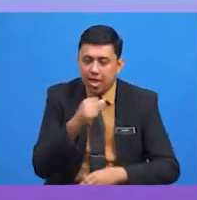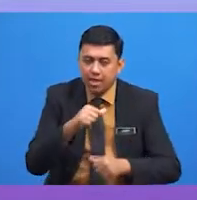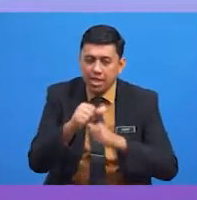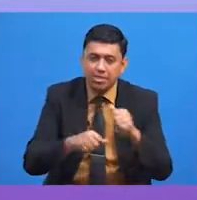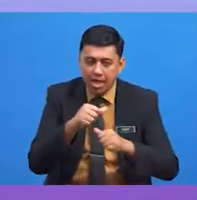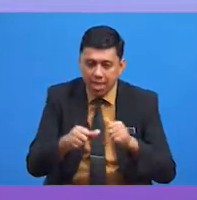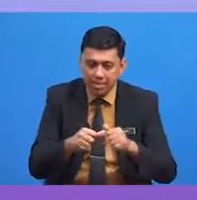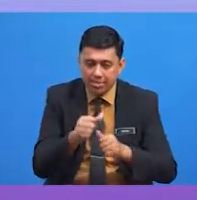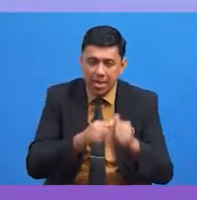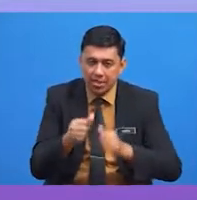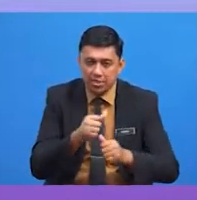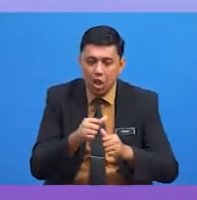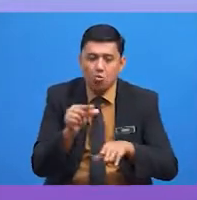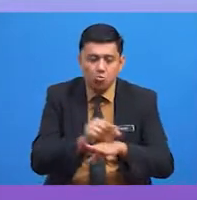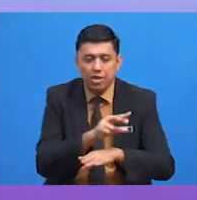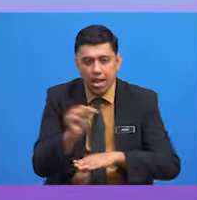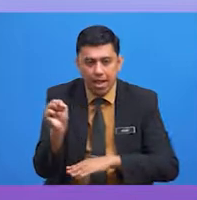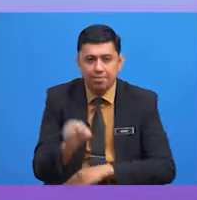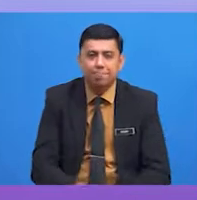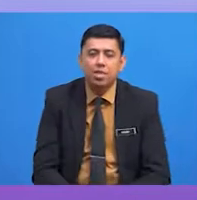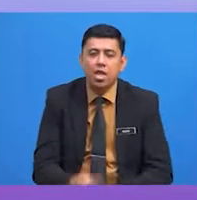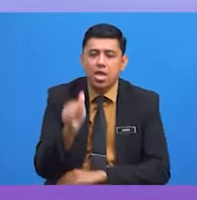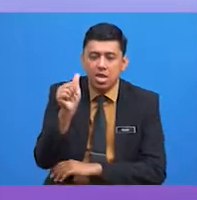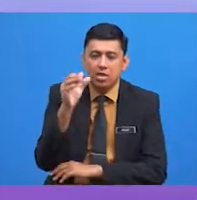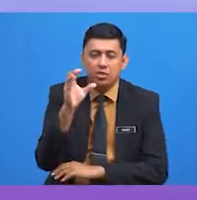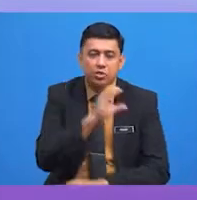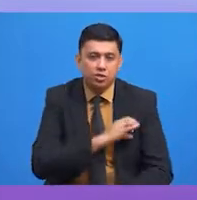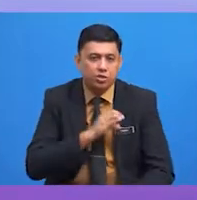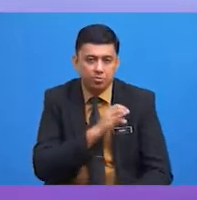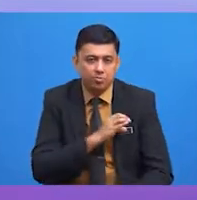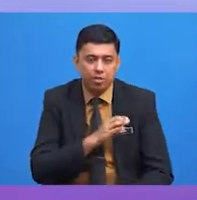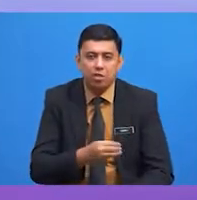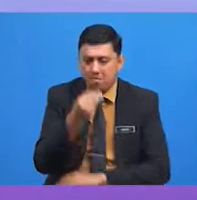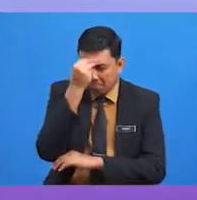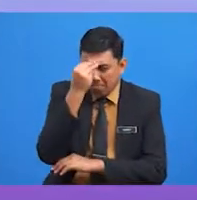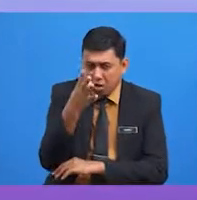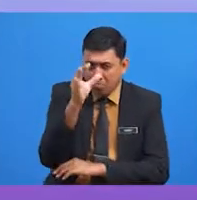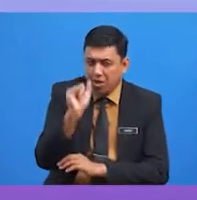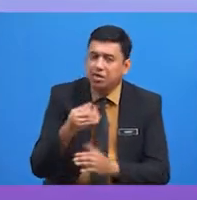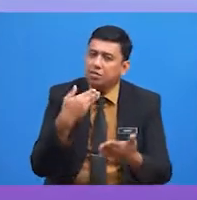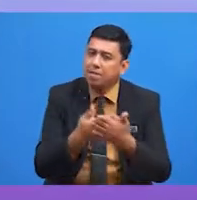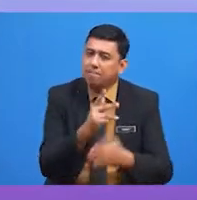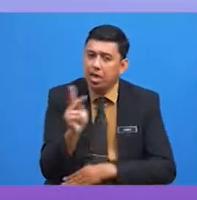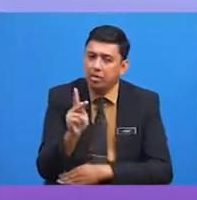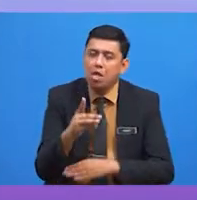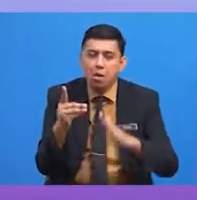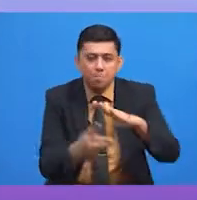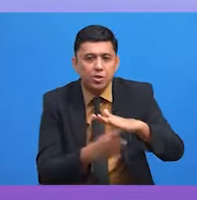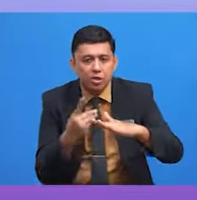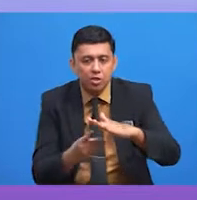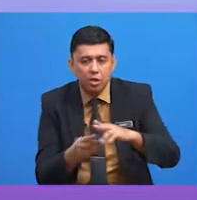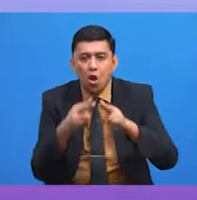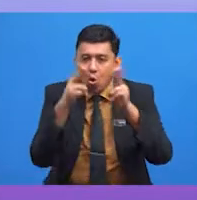sains gunaan. A. Ciri. 1. Maklumat yang disampaikan